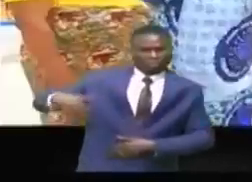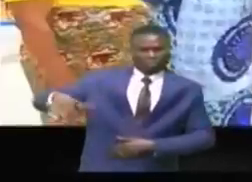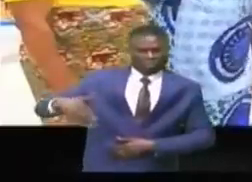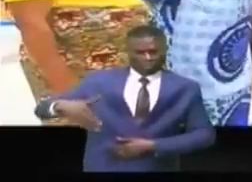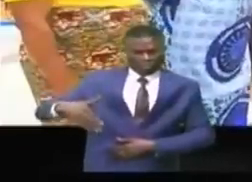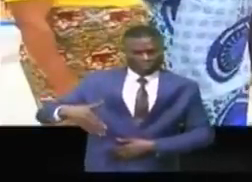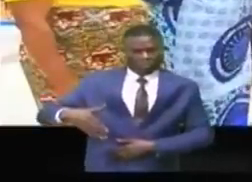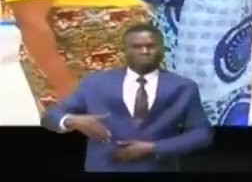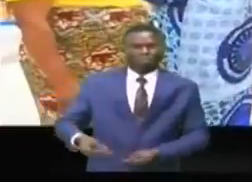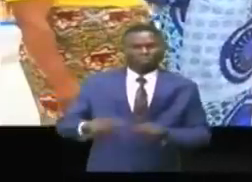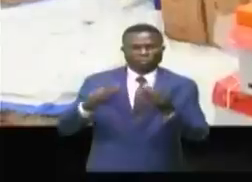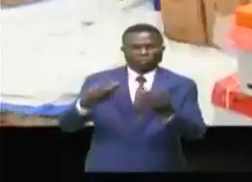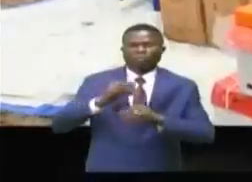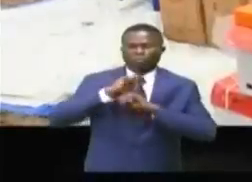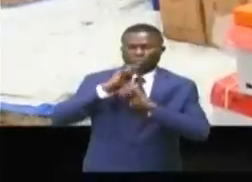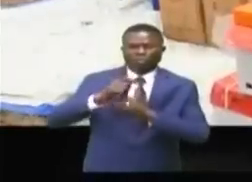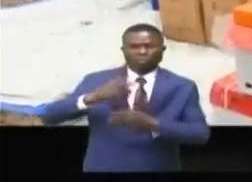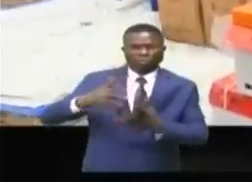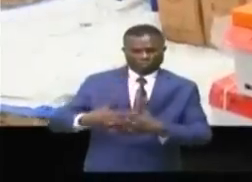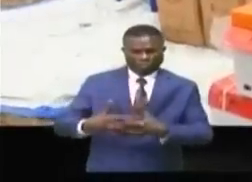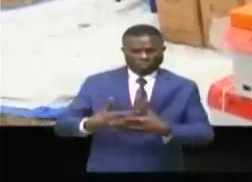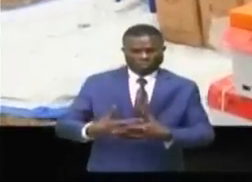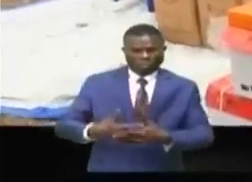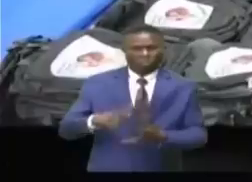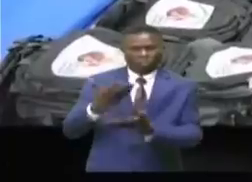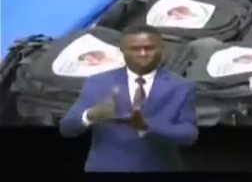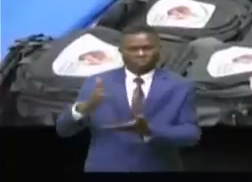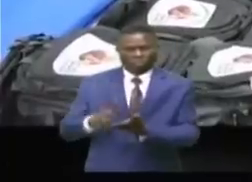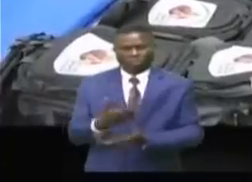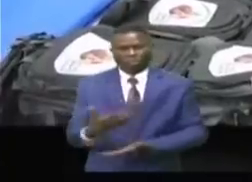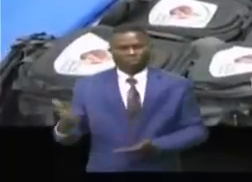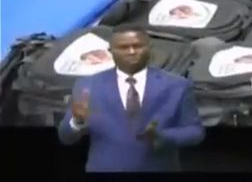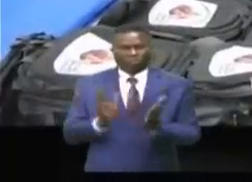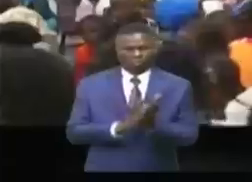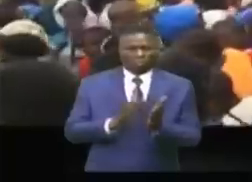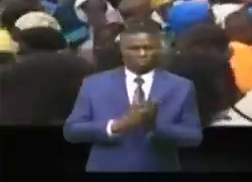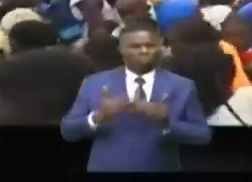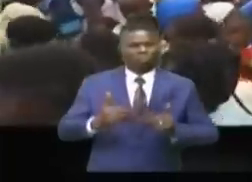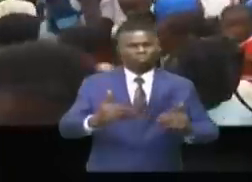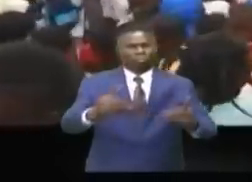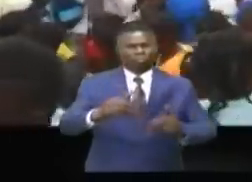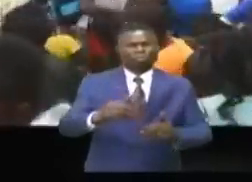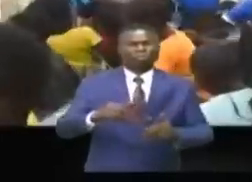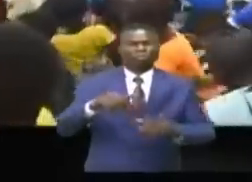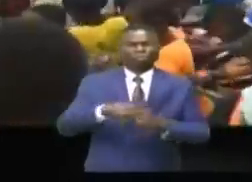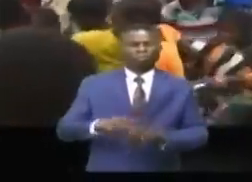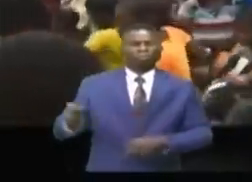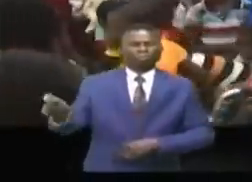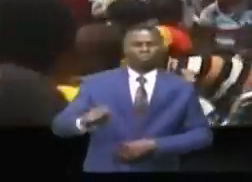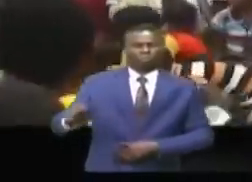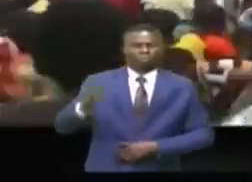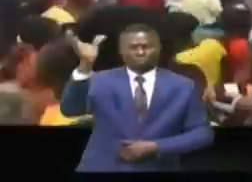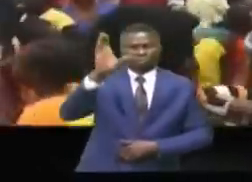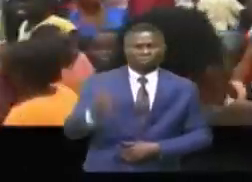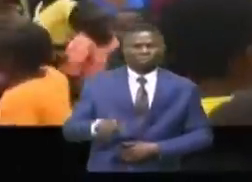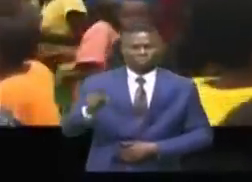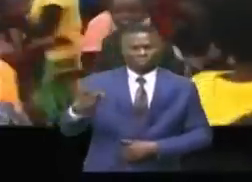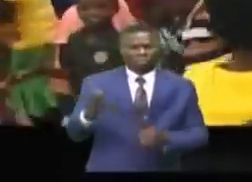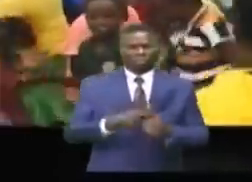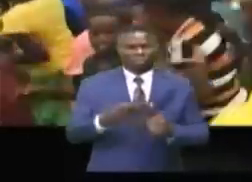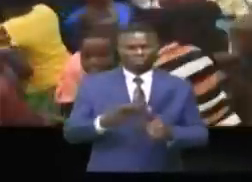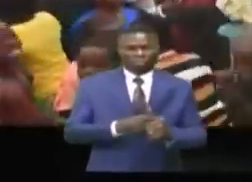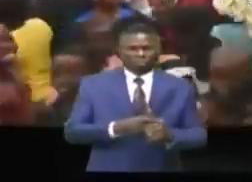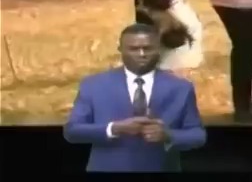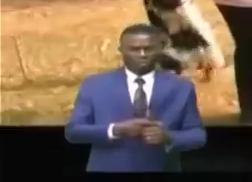été oubliés. Cette opération de distribution de kits scolaires va se poursuivre dans tous les districts du Congo central, à savoir